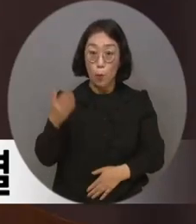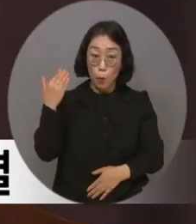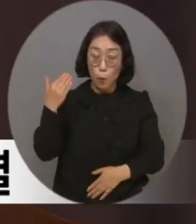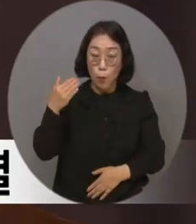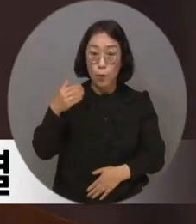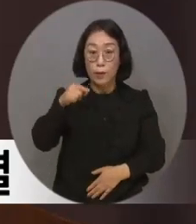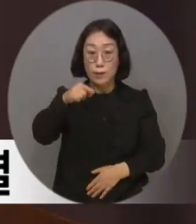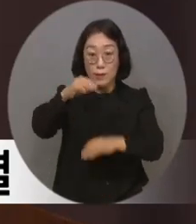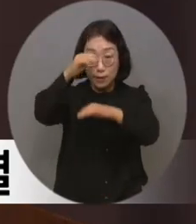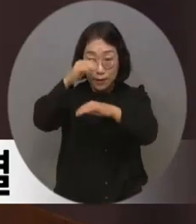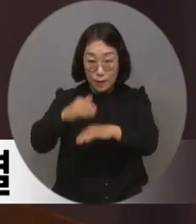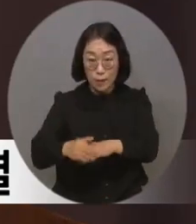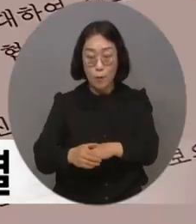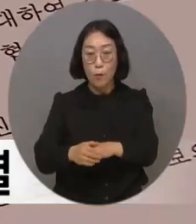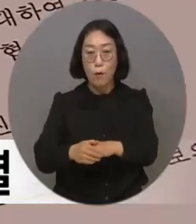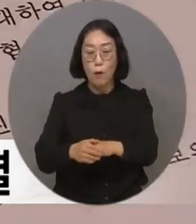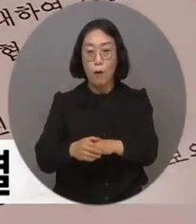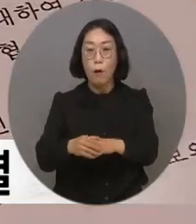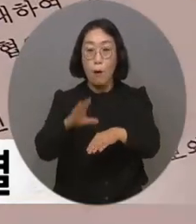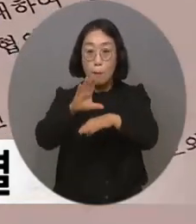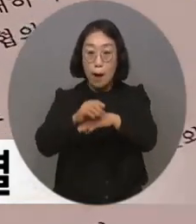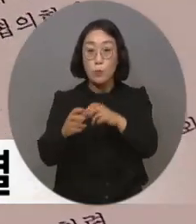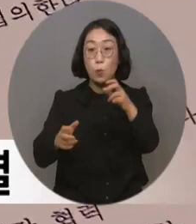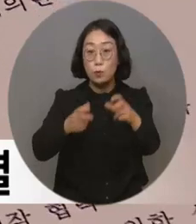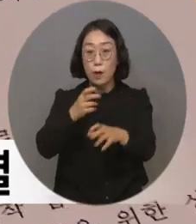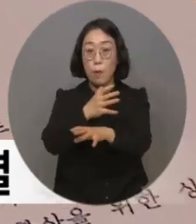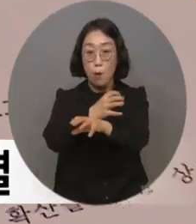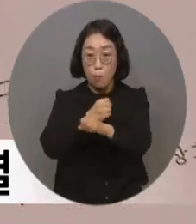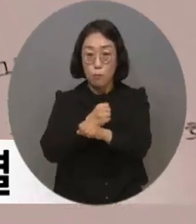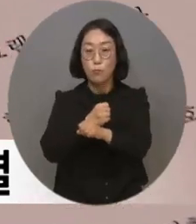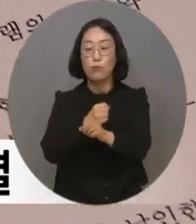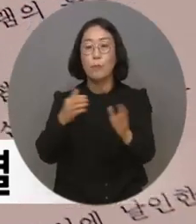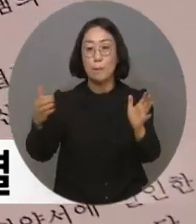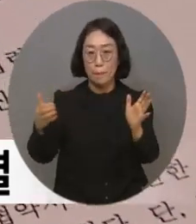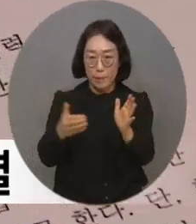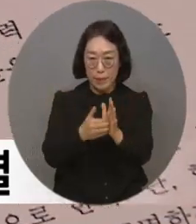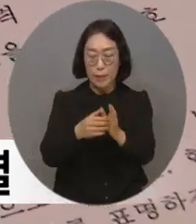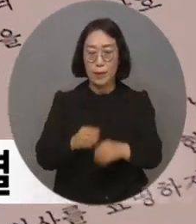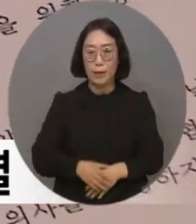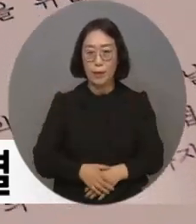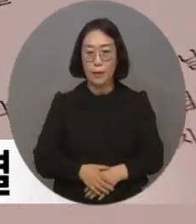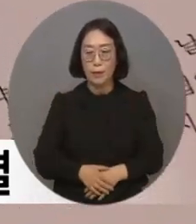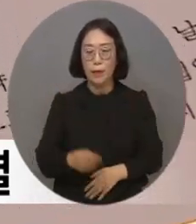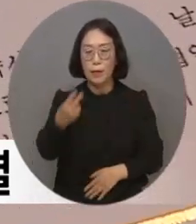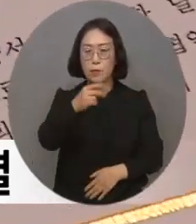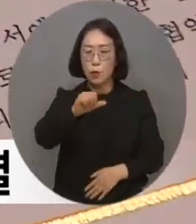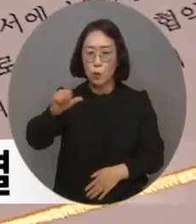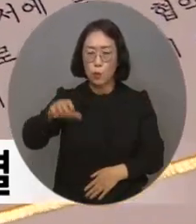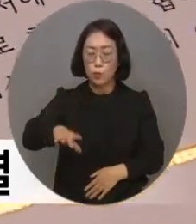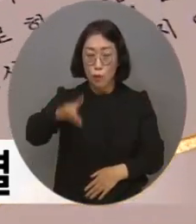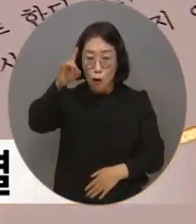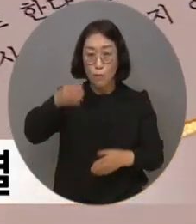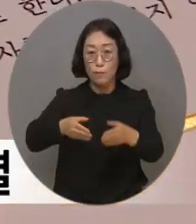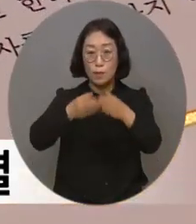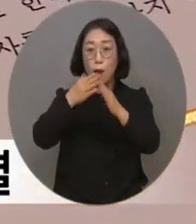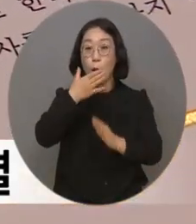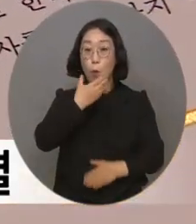같은 내용을 담은 방송사업 활성화 업무협약이 체결됐습니다. 지난 2005년 설립된